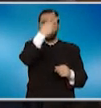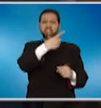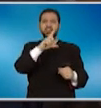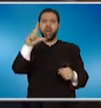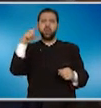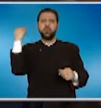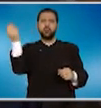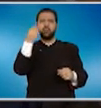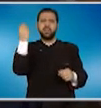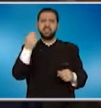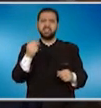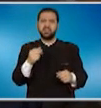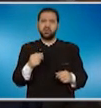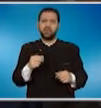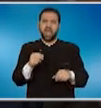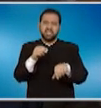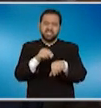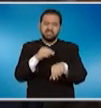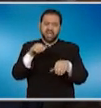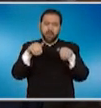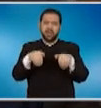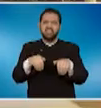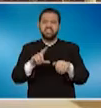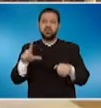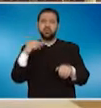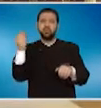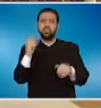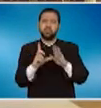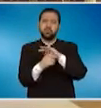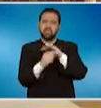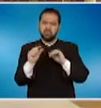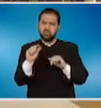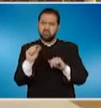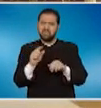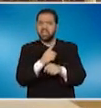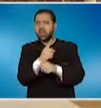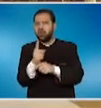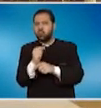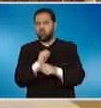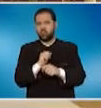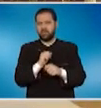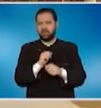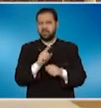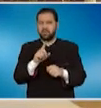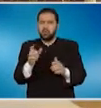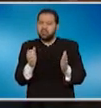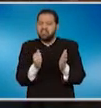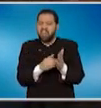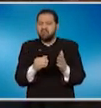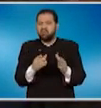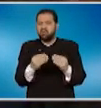lui Dumnezeu, la conștientizarea existenței lui din foarte puține lucruri. Adică nu sunt